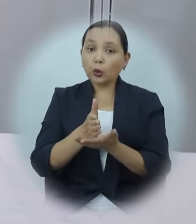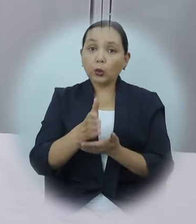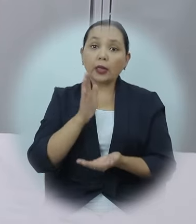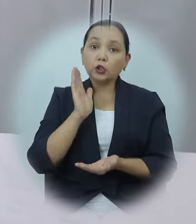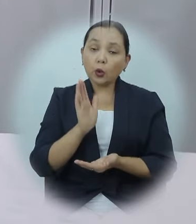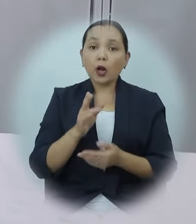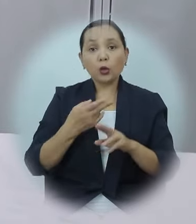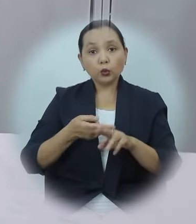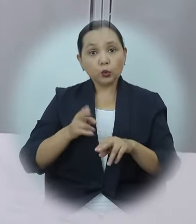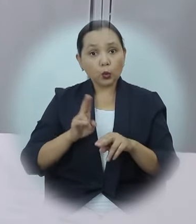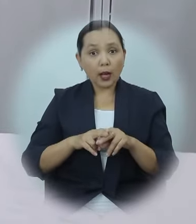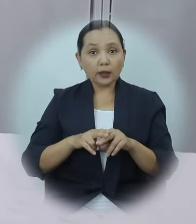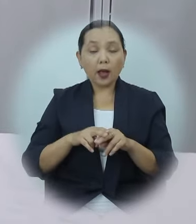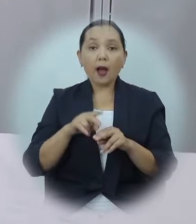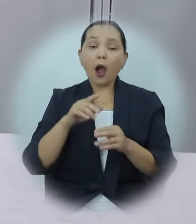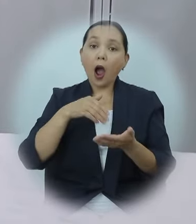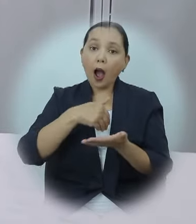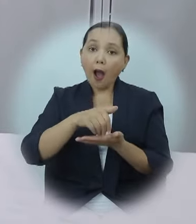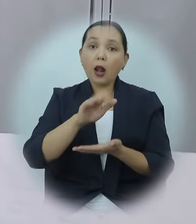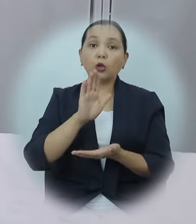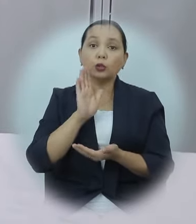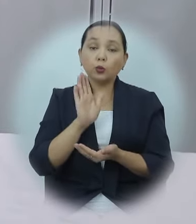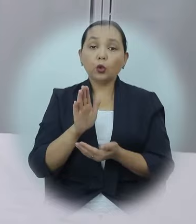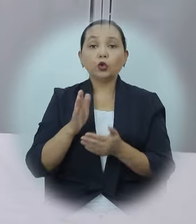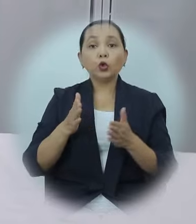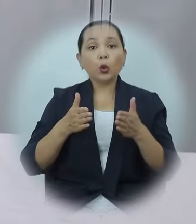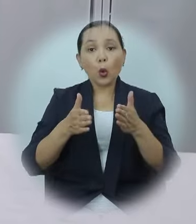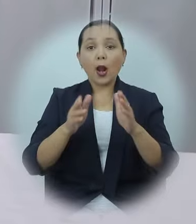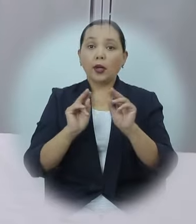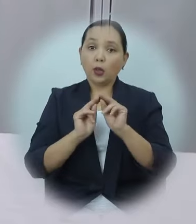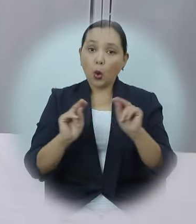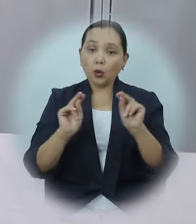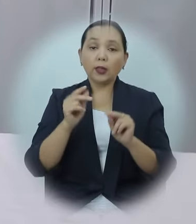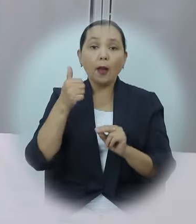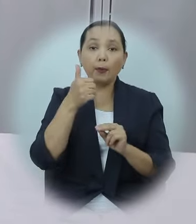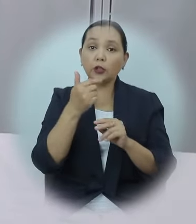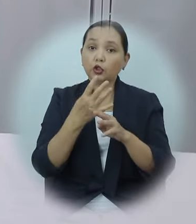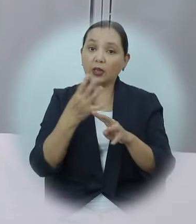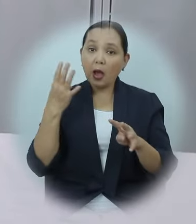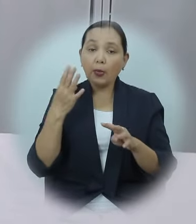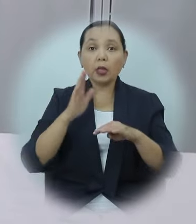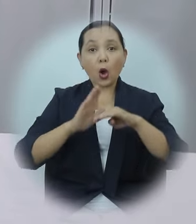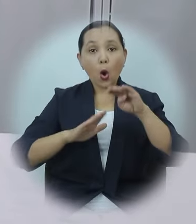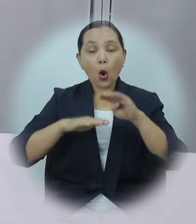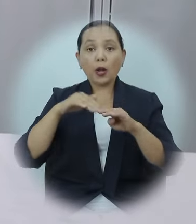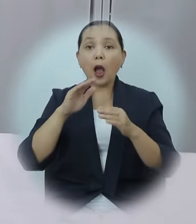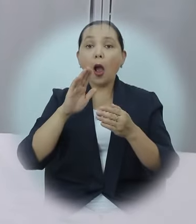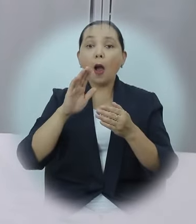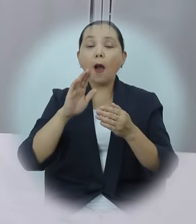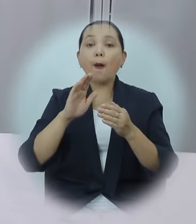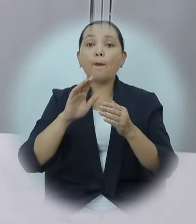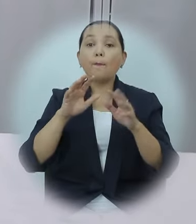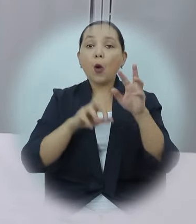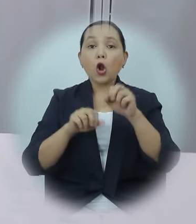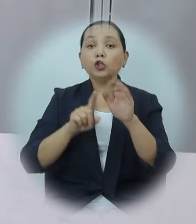bo'yicha shulardan xalos bo'lish yo'llarini o'rgataman. Birinchi navbatda qo'llarimizni muolajadan